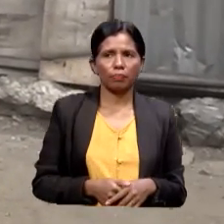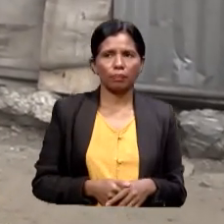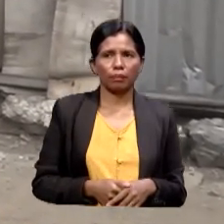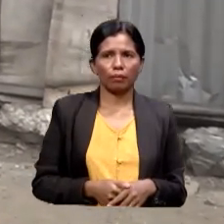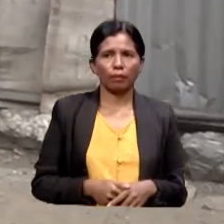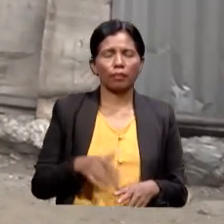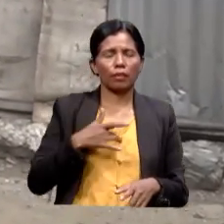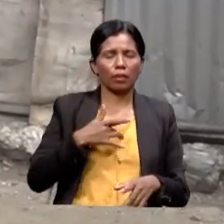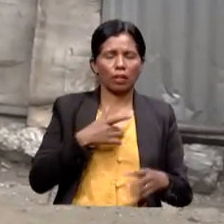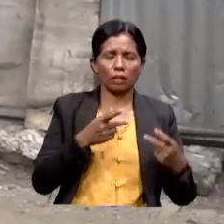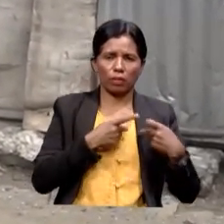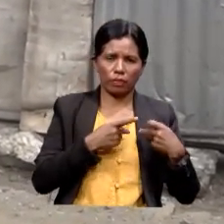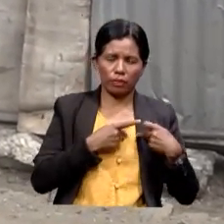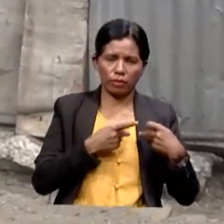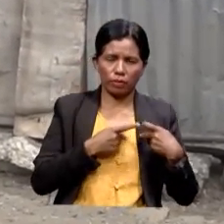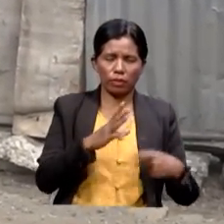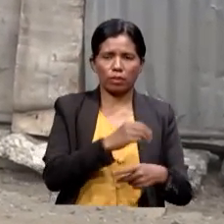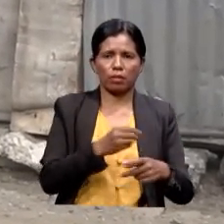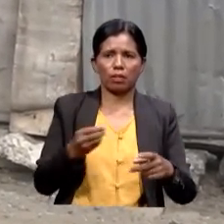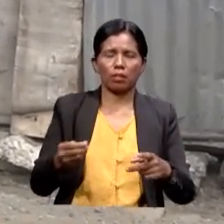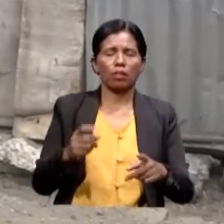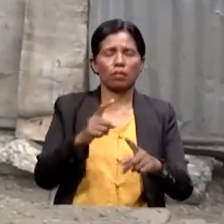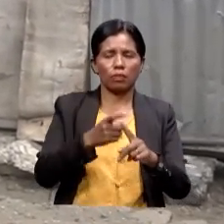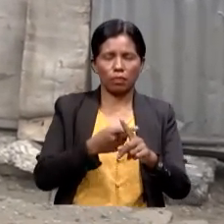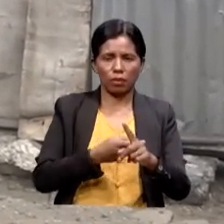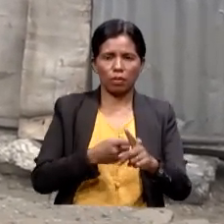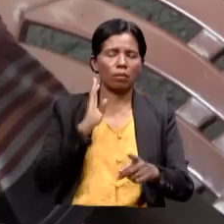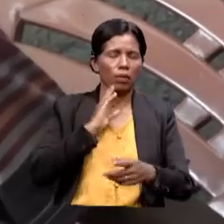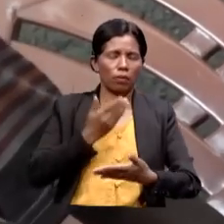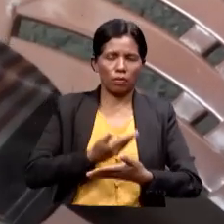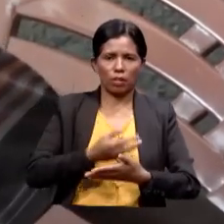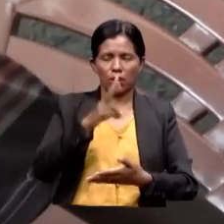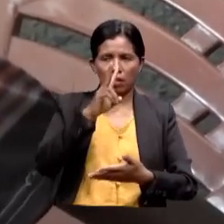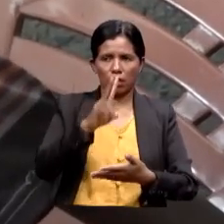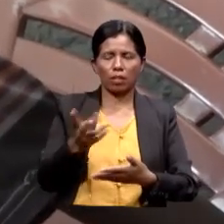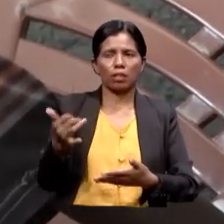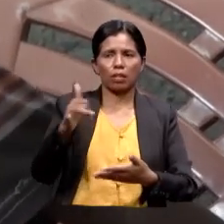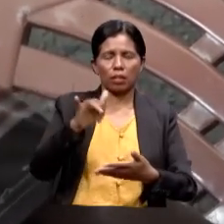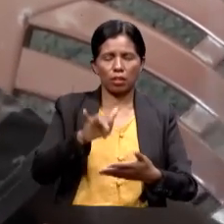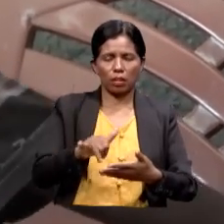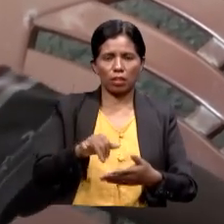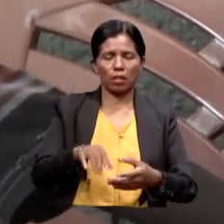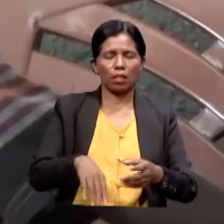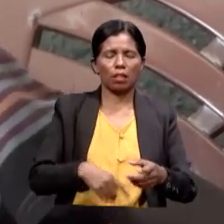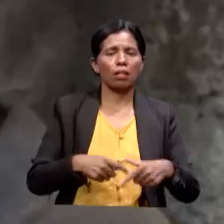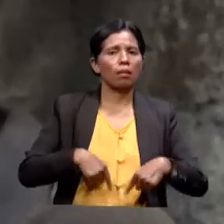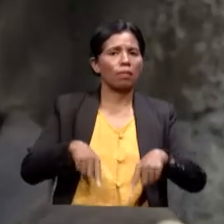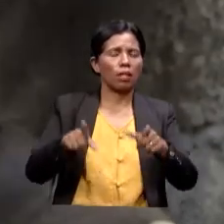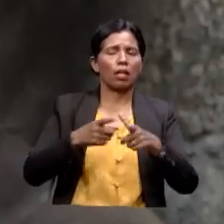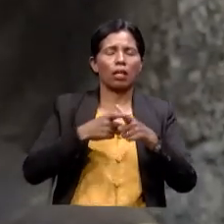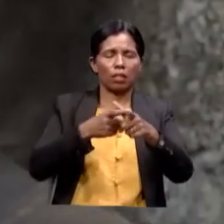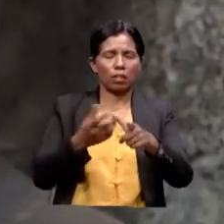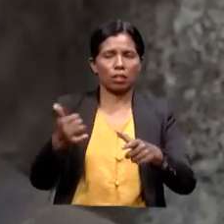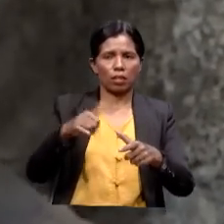Senti fuan moras liu, fuin liu fulan balun det, be wang na rua ne, sirene inan la husi kela sira na rua.